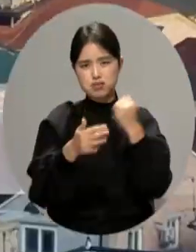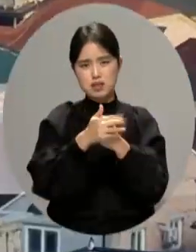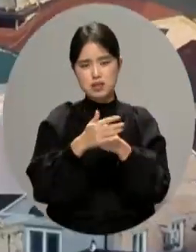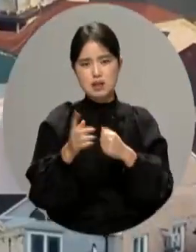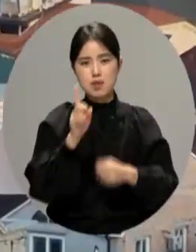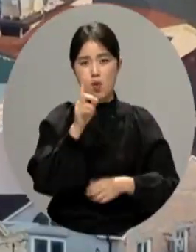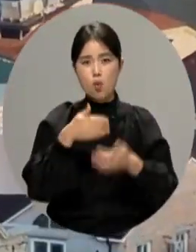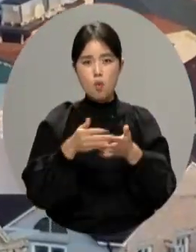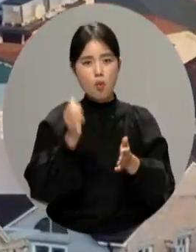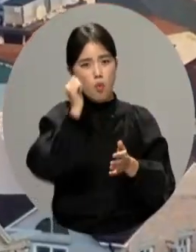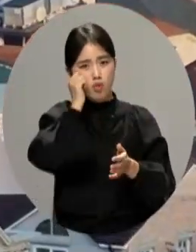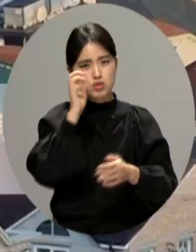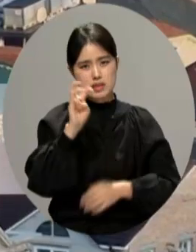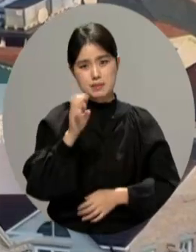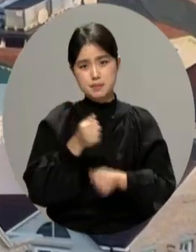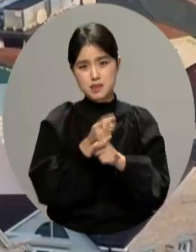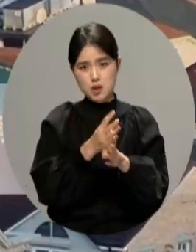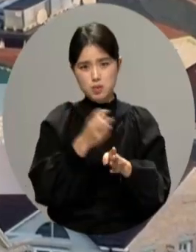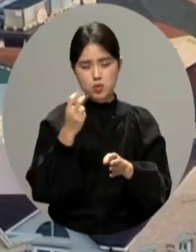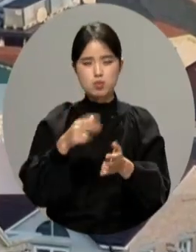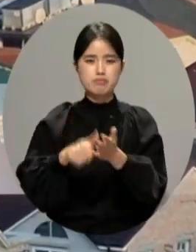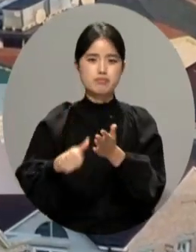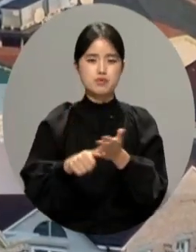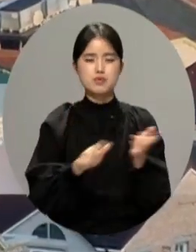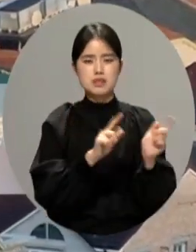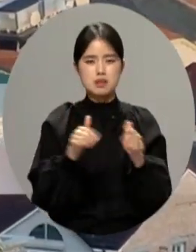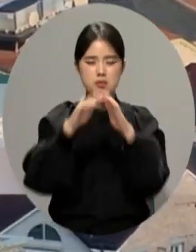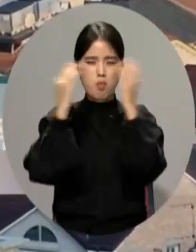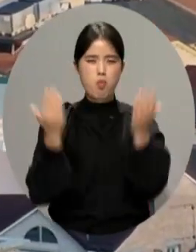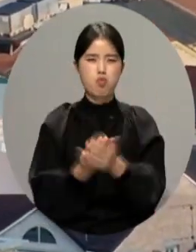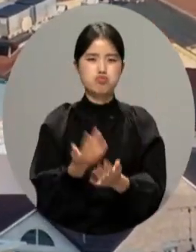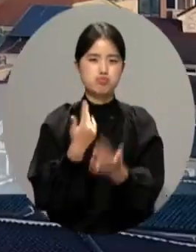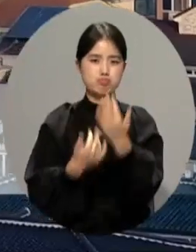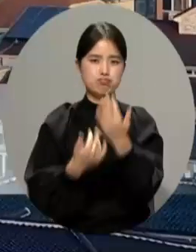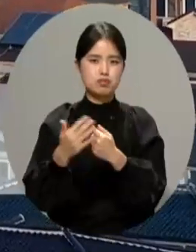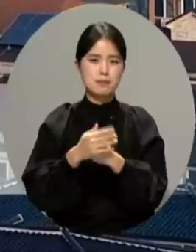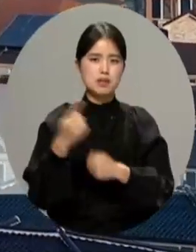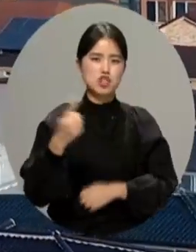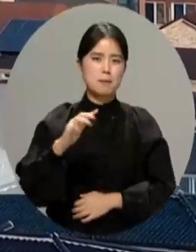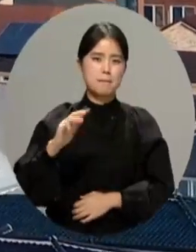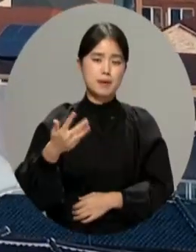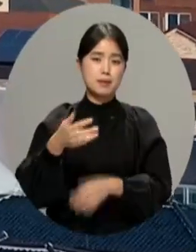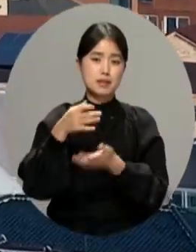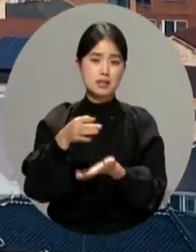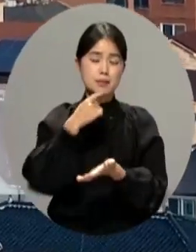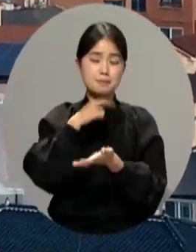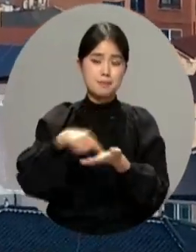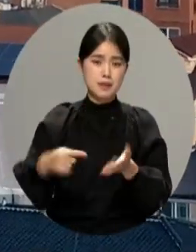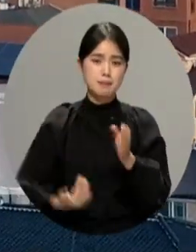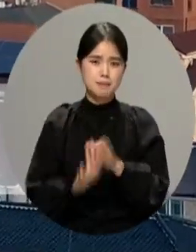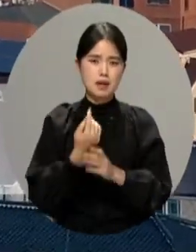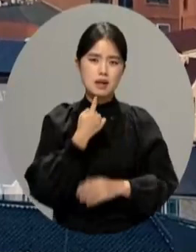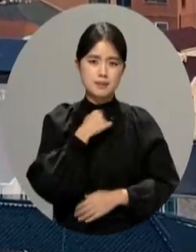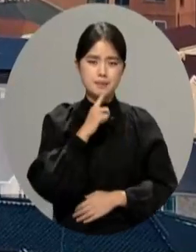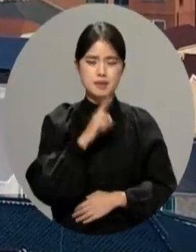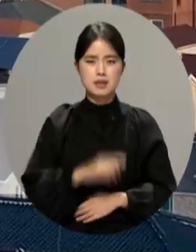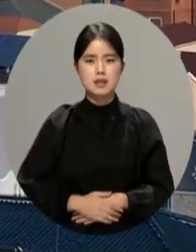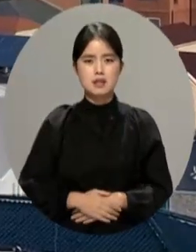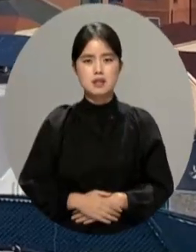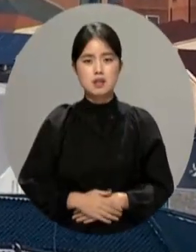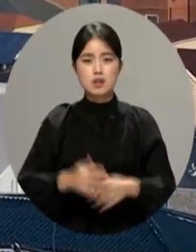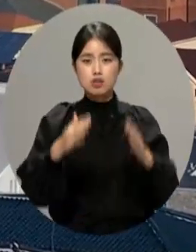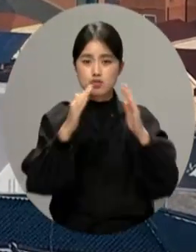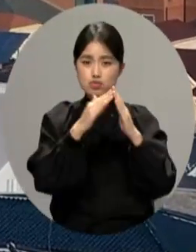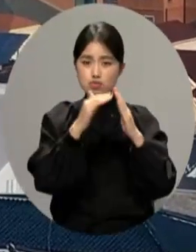원룸 내부 30여 제곱미터와 가재 도구 등 전부 불에 타 1,800만 원 상당의 재산 피해가 났습니다.